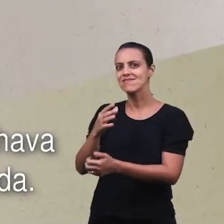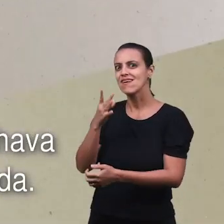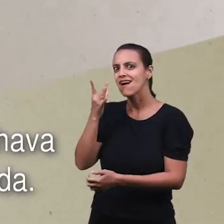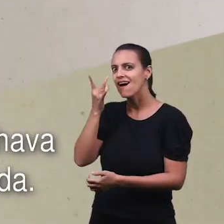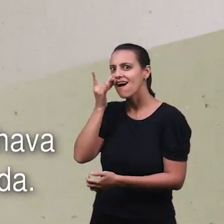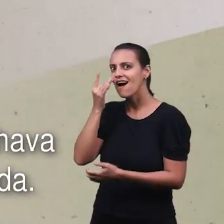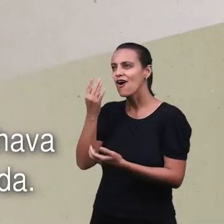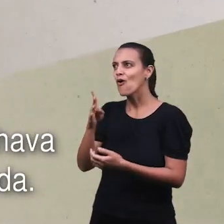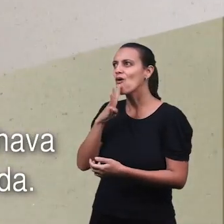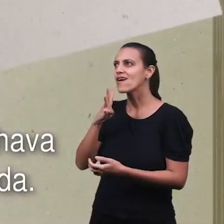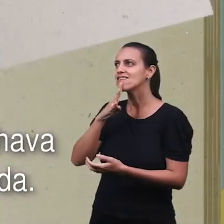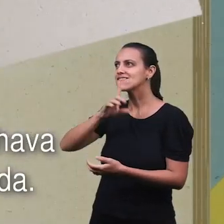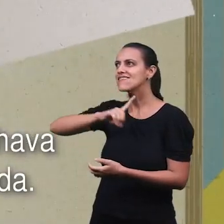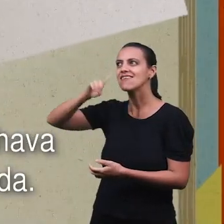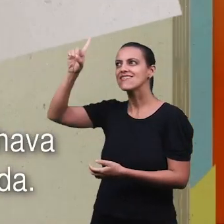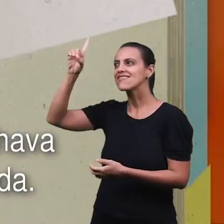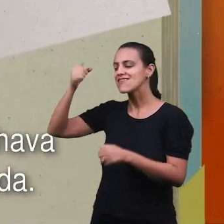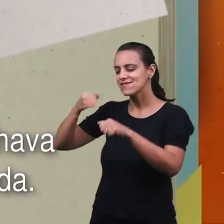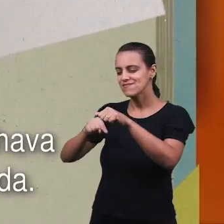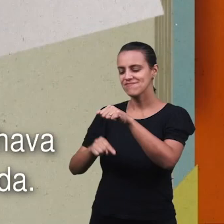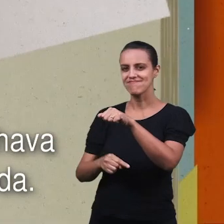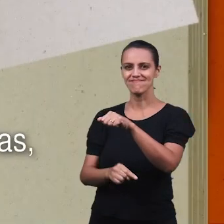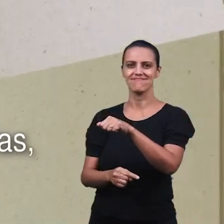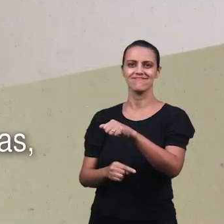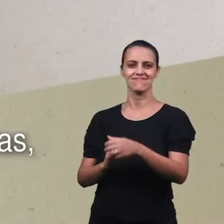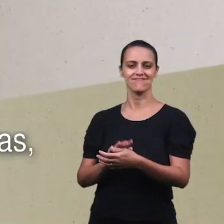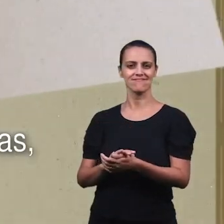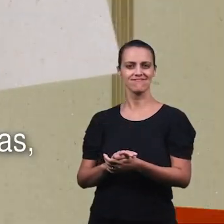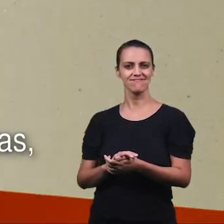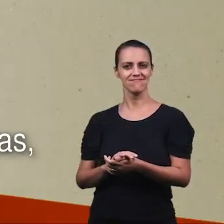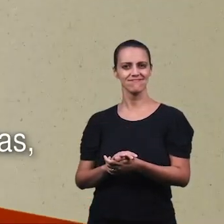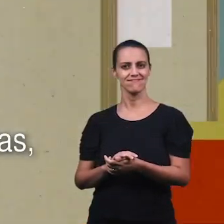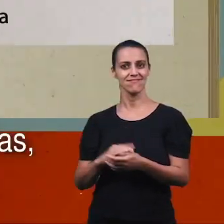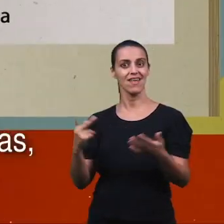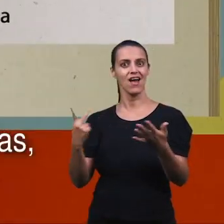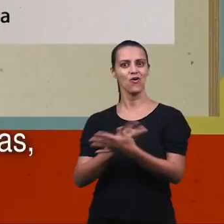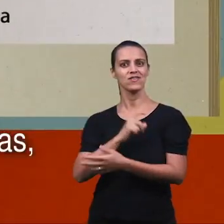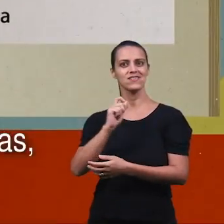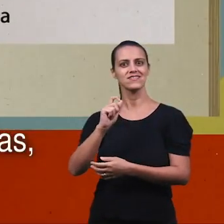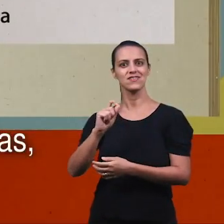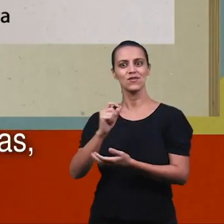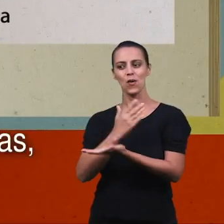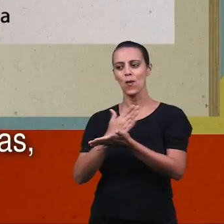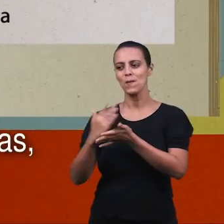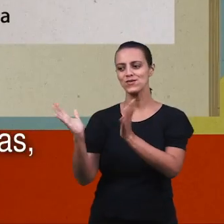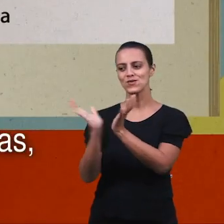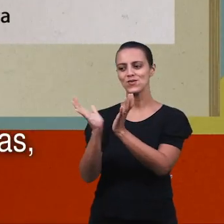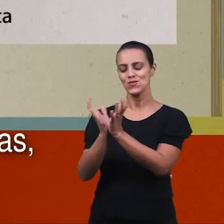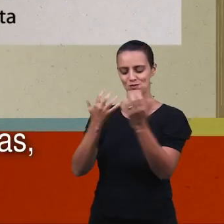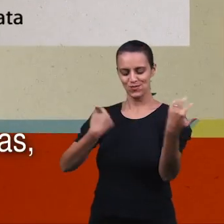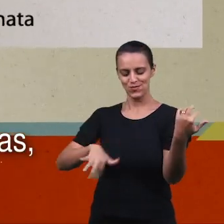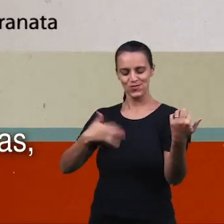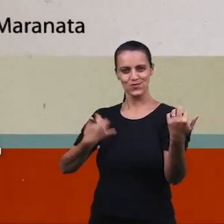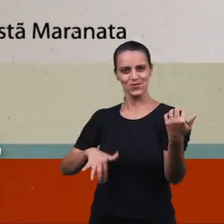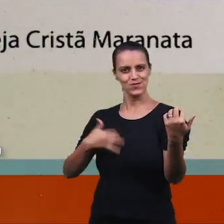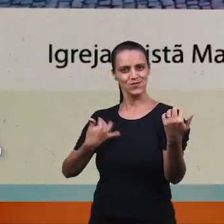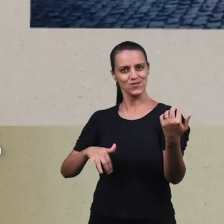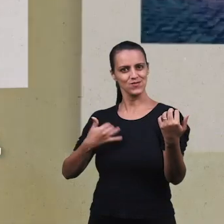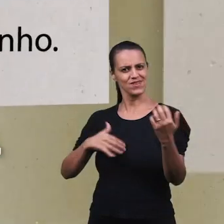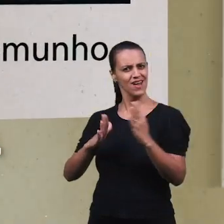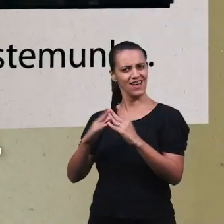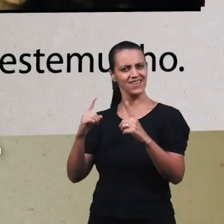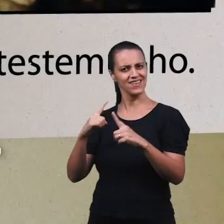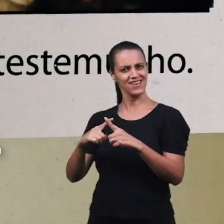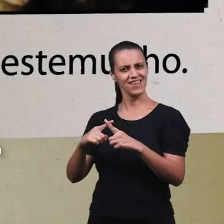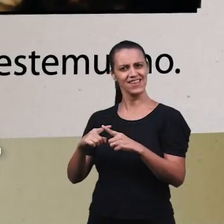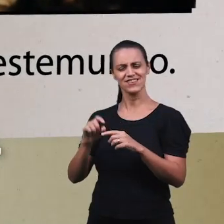son intérêt de connaître Dieu d'une manière plus profonde. Quelque temps après, il a été appelé vers le groupe